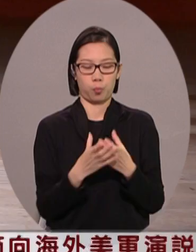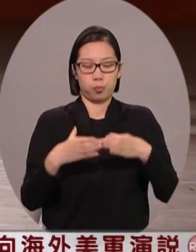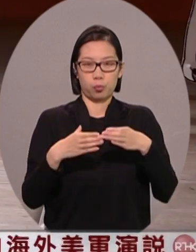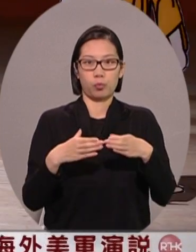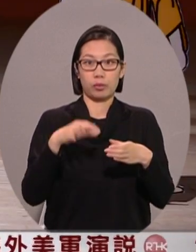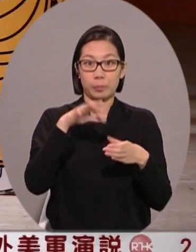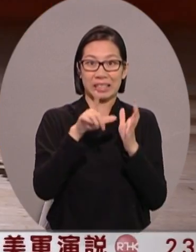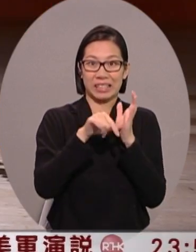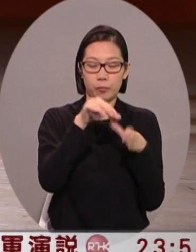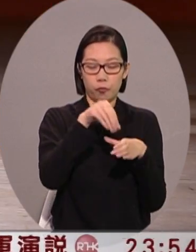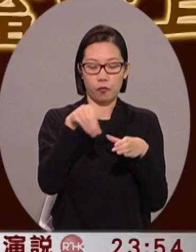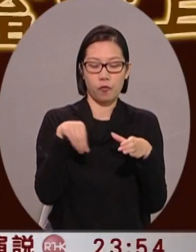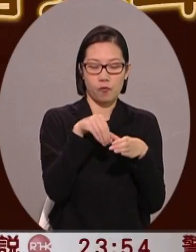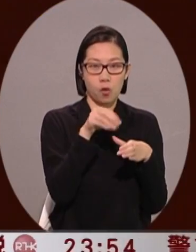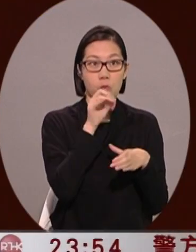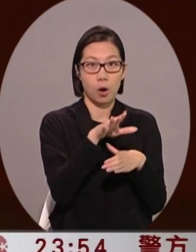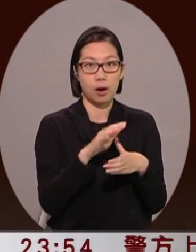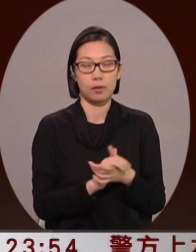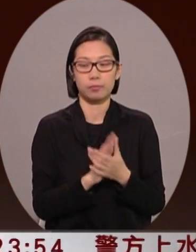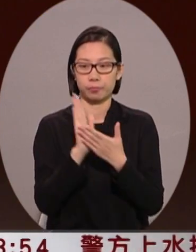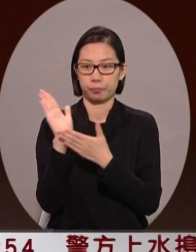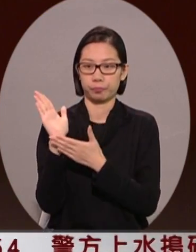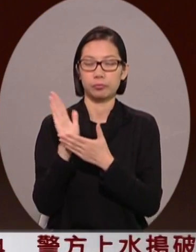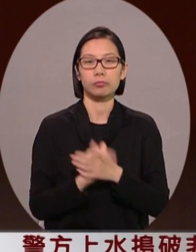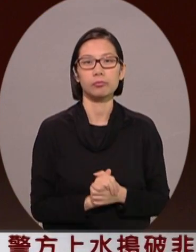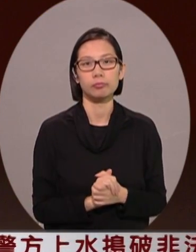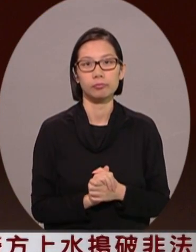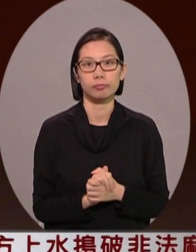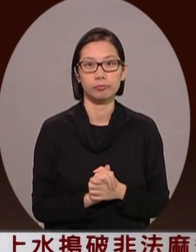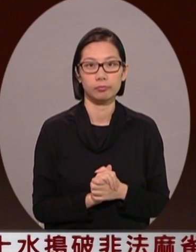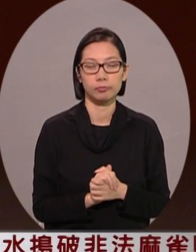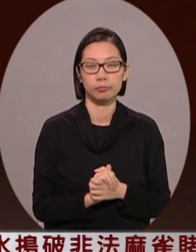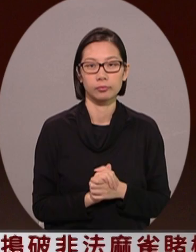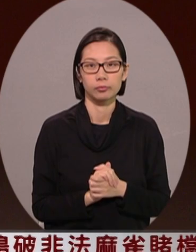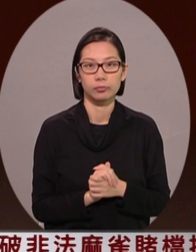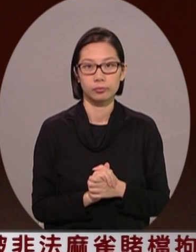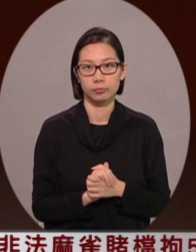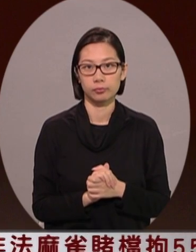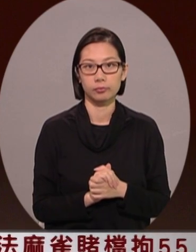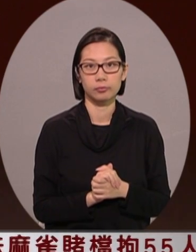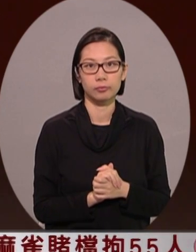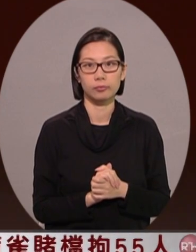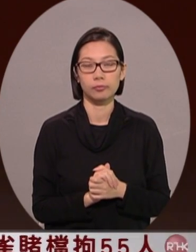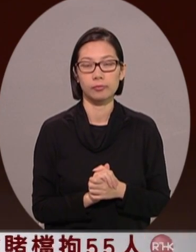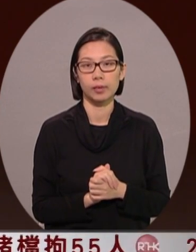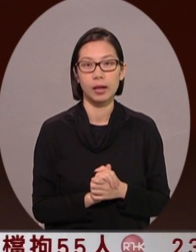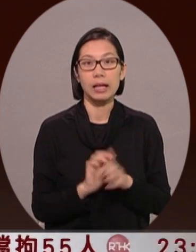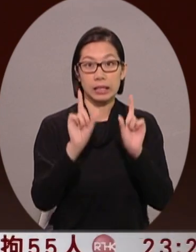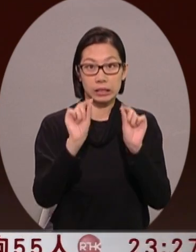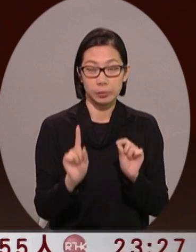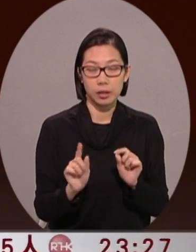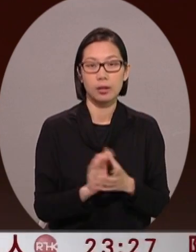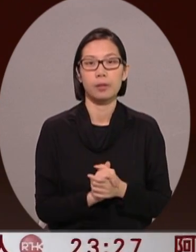晒针，然后话： 若能见效食此者，乃可速失矣。 意思